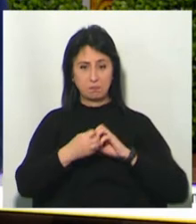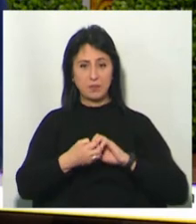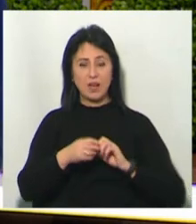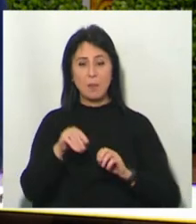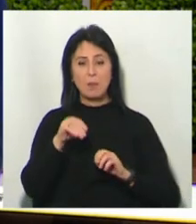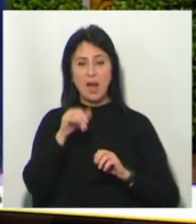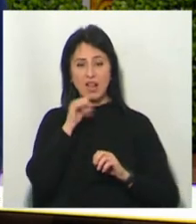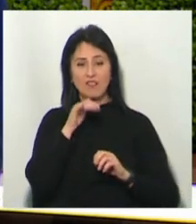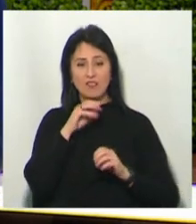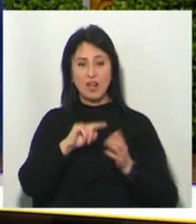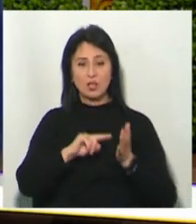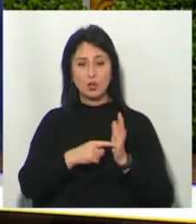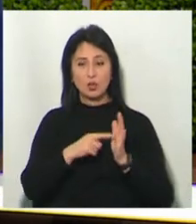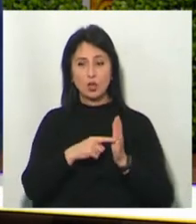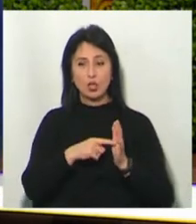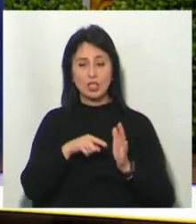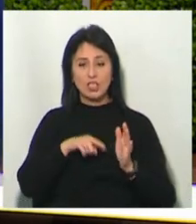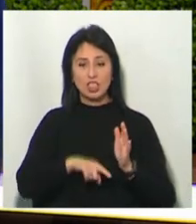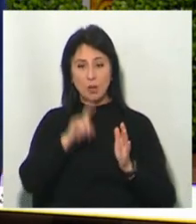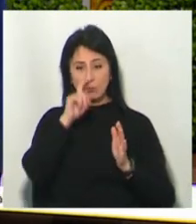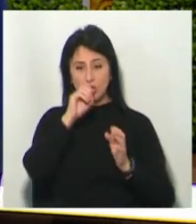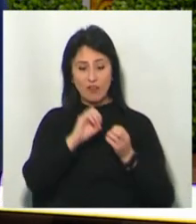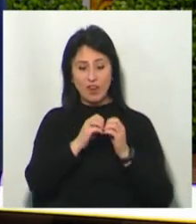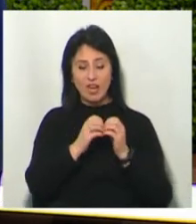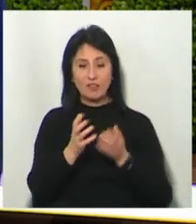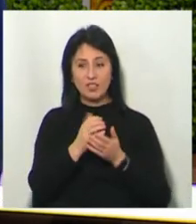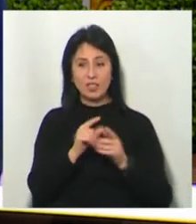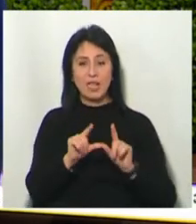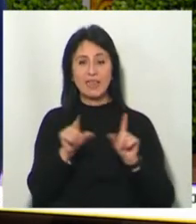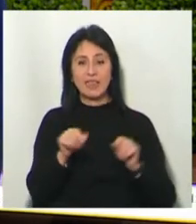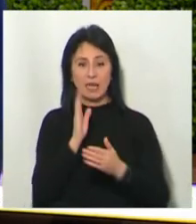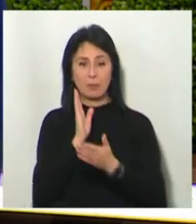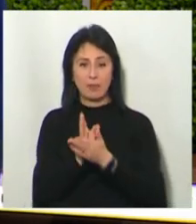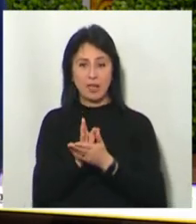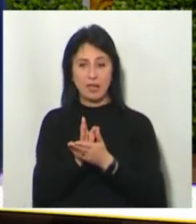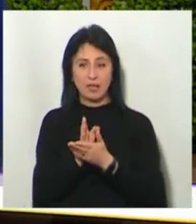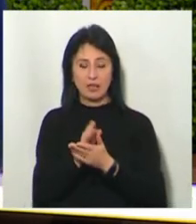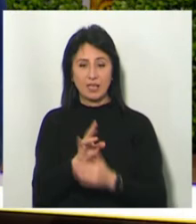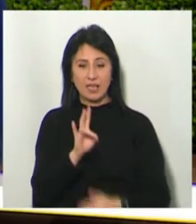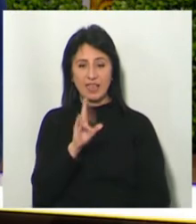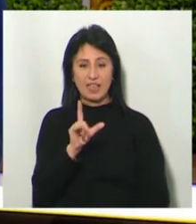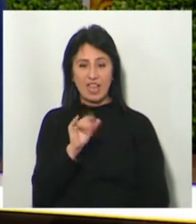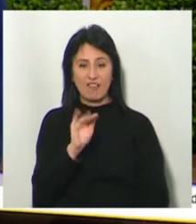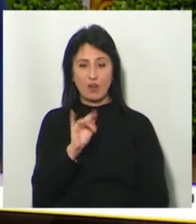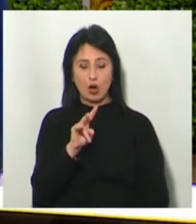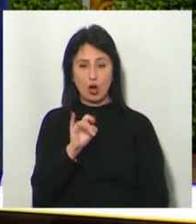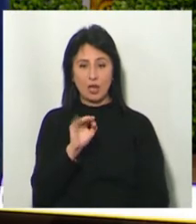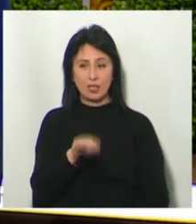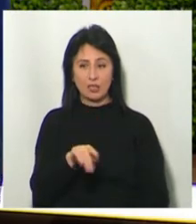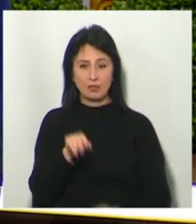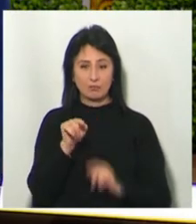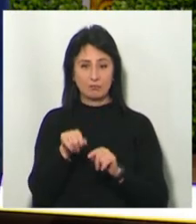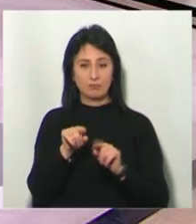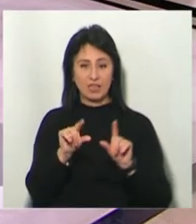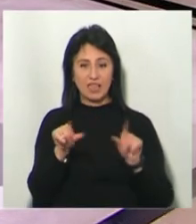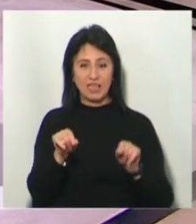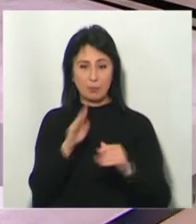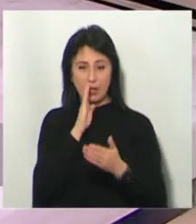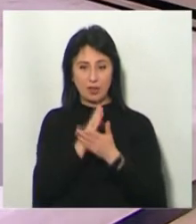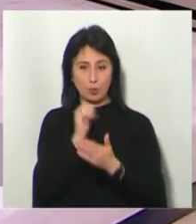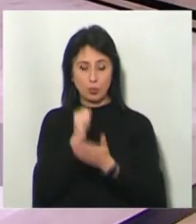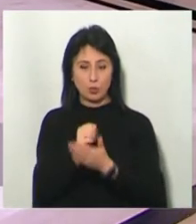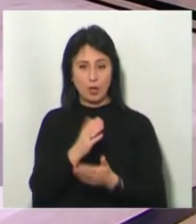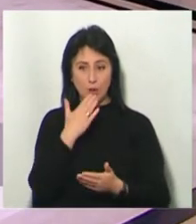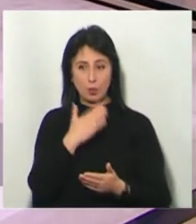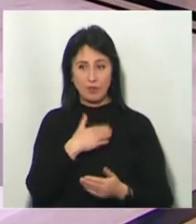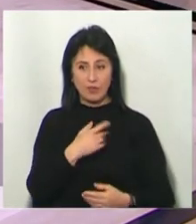ასეთი ლოკალიზაცია შარჯავა კრისტალების დაგროვებისა თირკმელი, ანუ ურატური ნეფროლითიაზის ჩამოყალიბებას გვაძლევს.